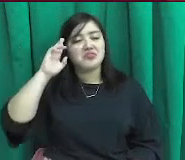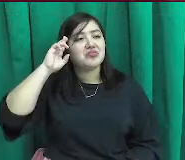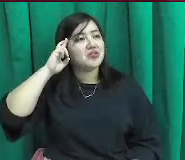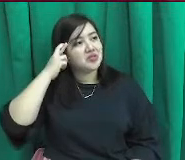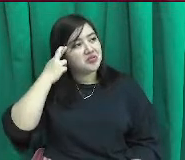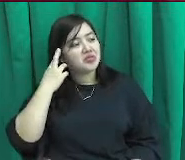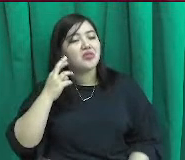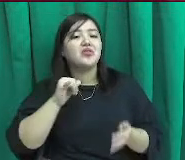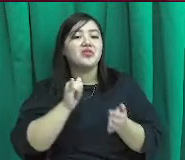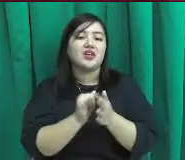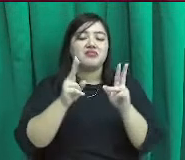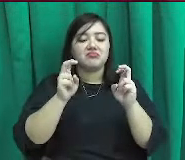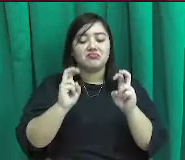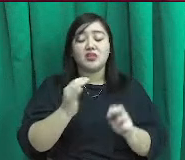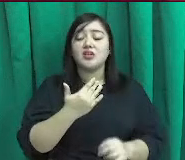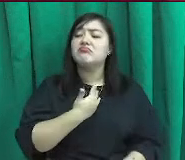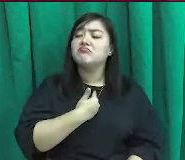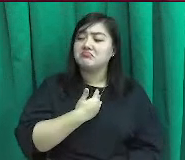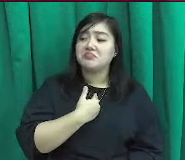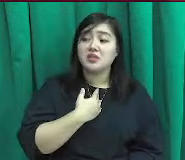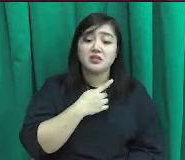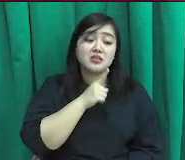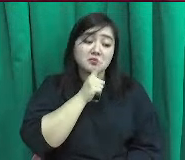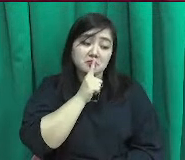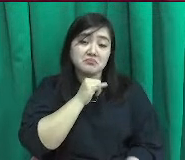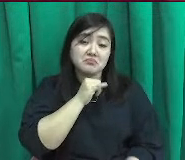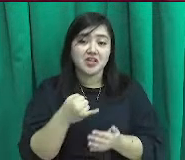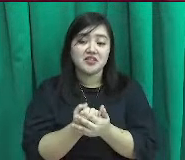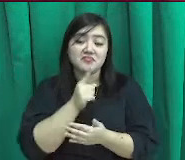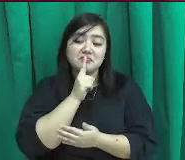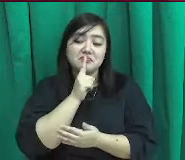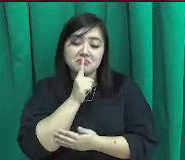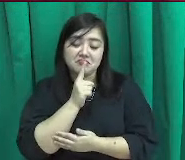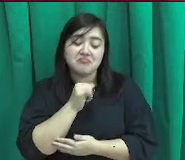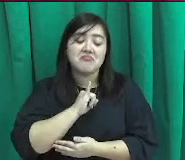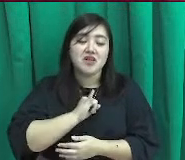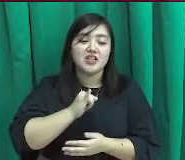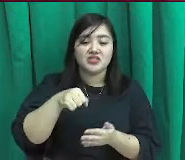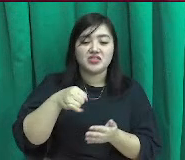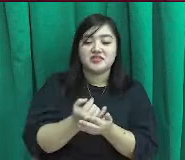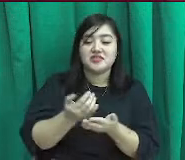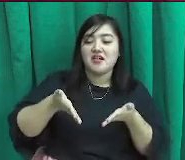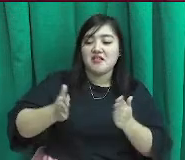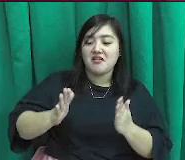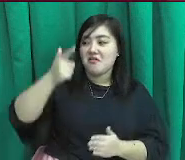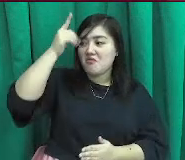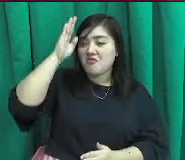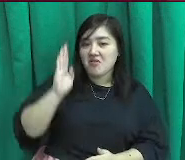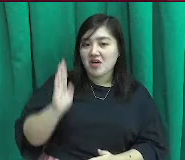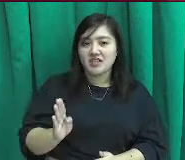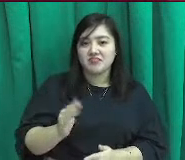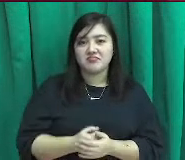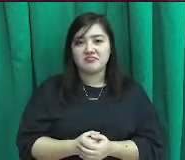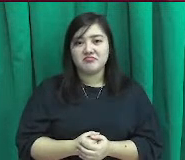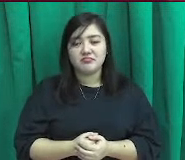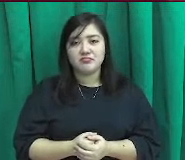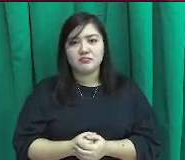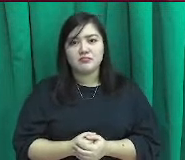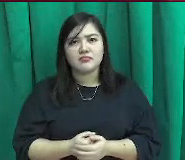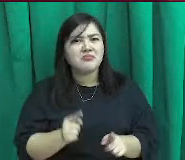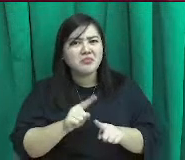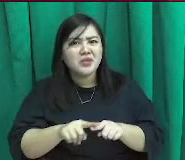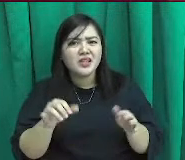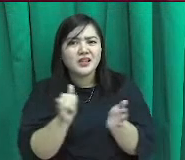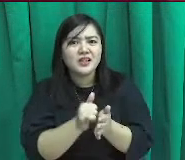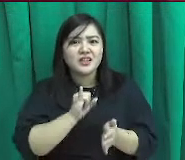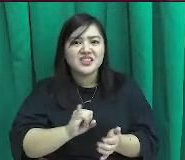Basta sinabi ko na yung ganyan, hinahayaan ko na yung lahat sa Diyos. Eh. Yan yung mga pang-segue ng, minsan, segue ng katamaran sa pagdidisiplina ng pamilya.